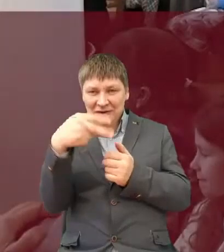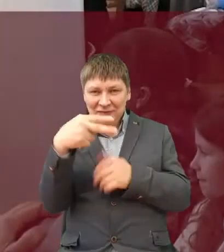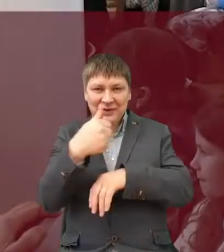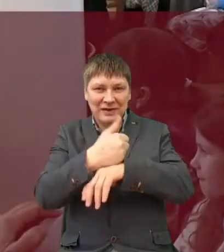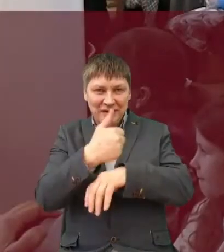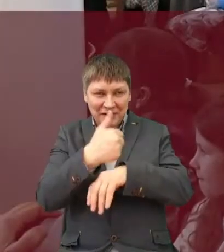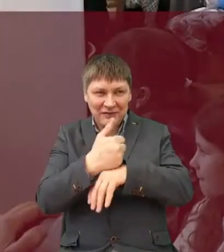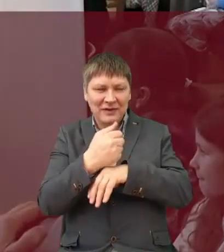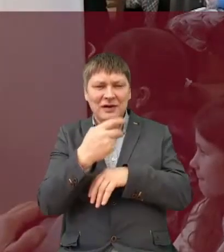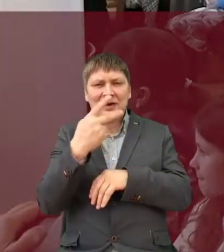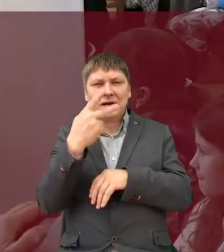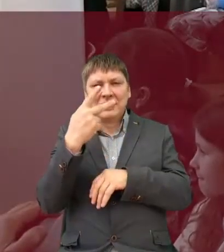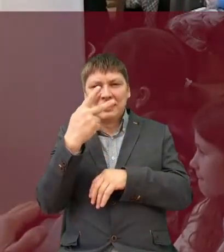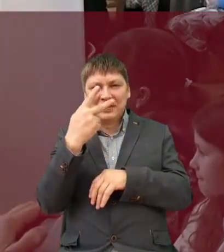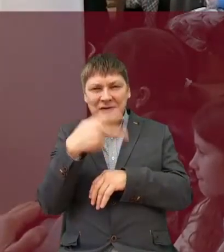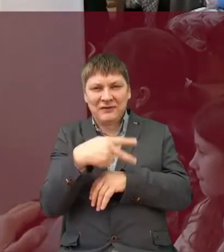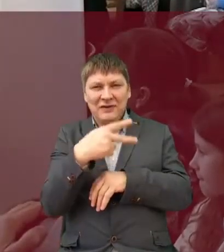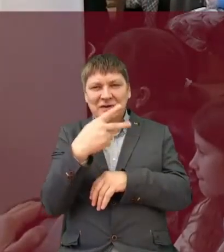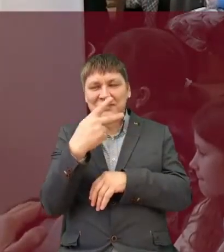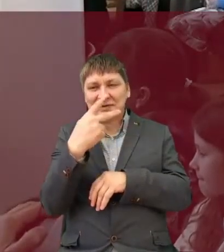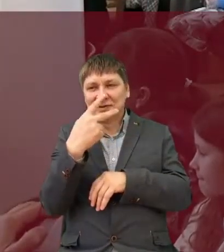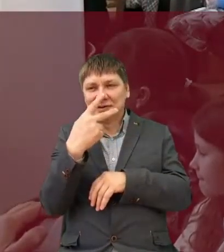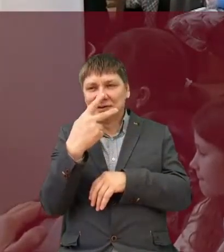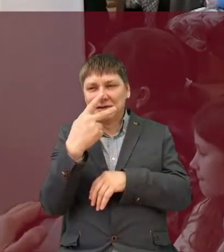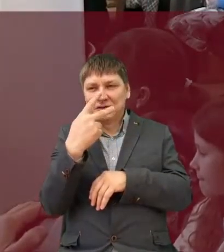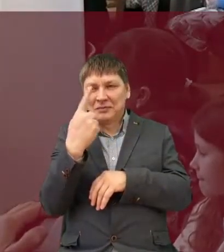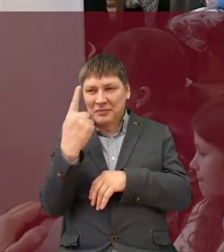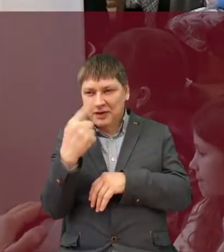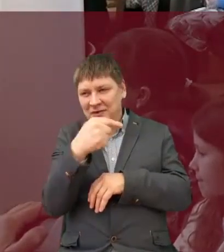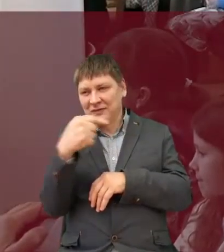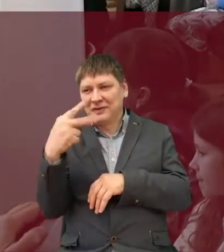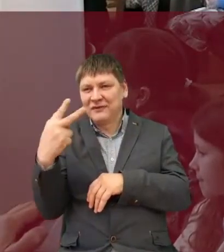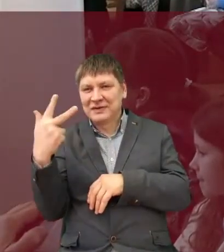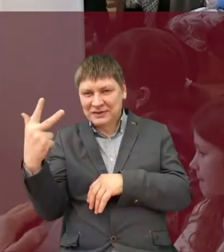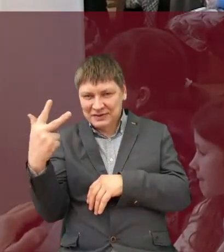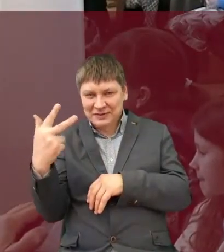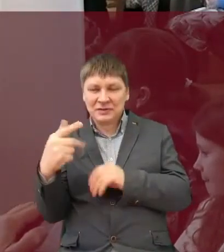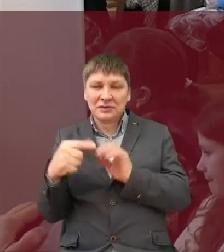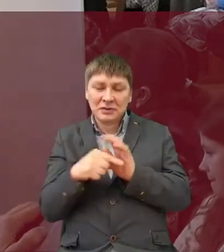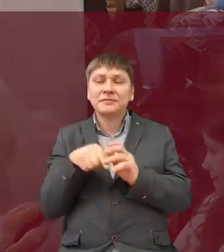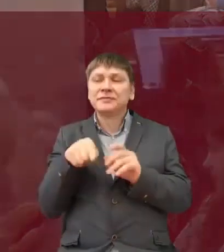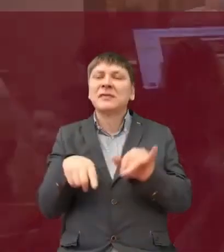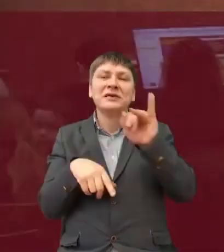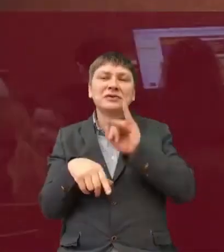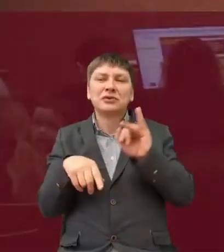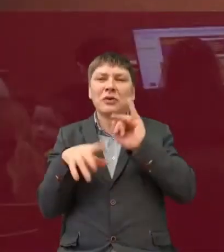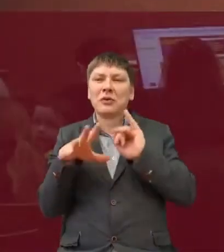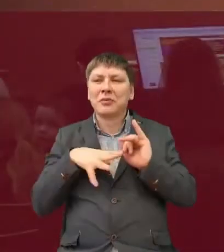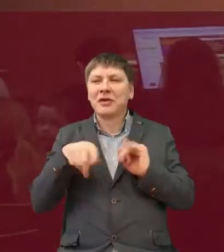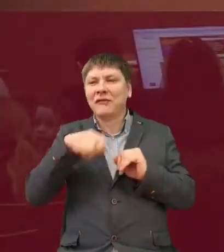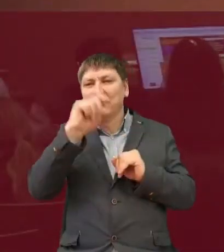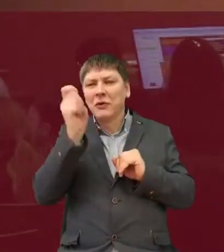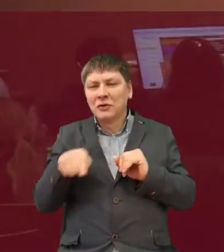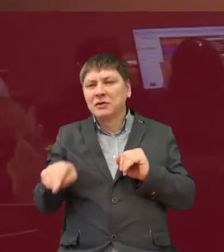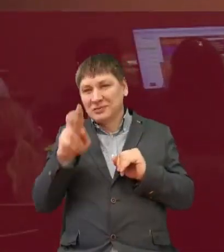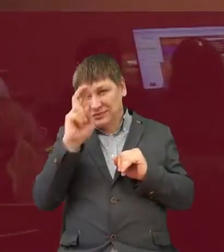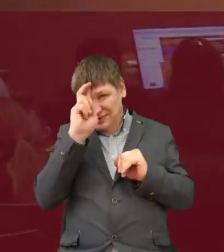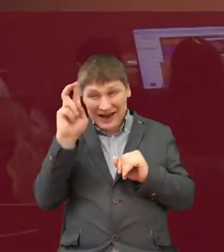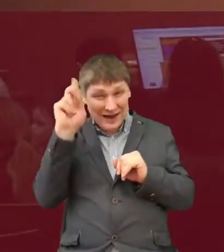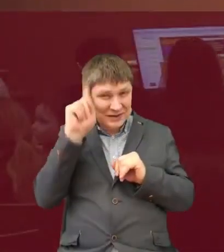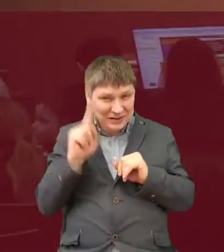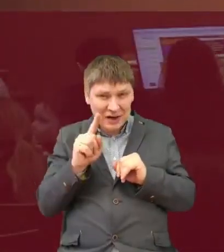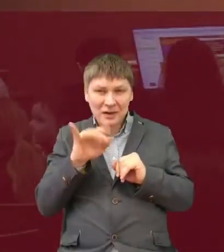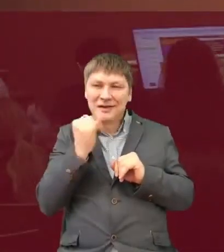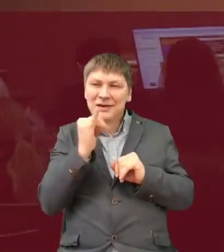глава 21 по 23 стихи потом выборочно далее история войны царя Израильского